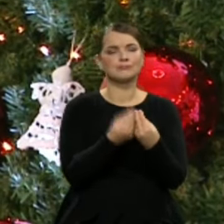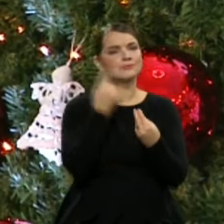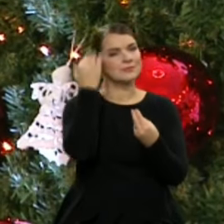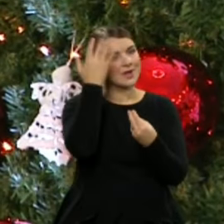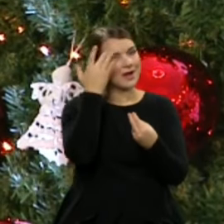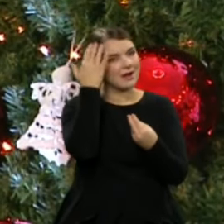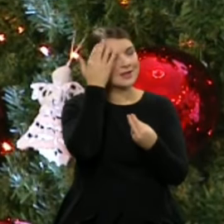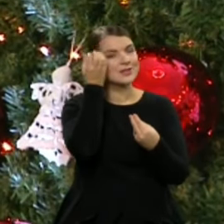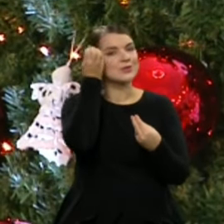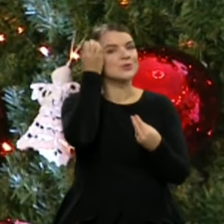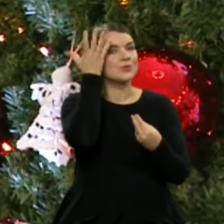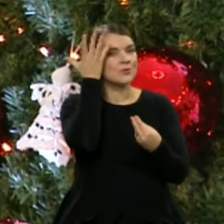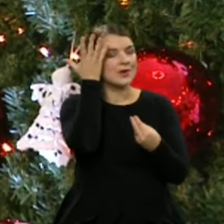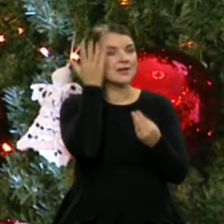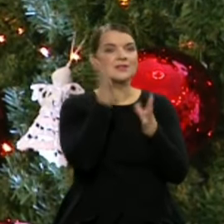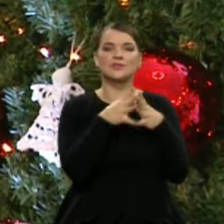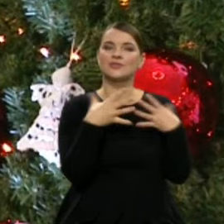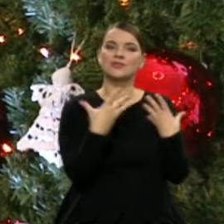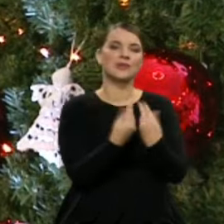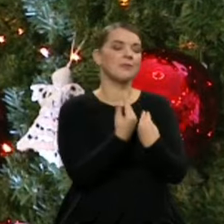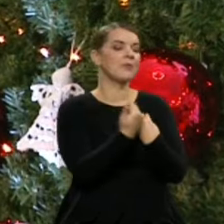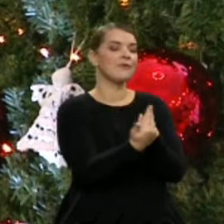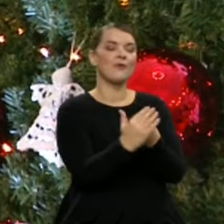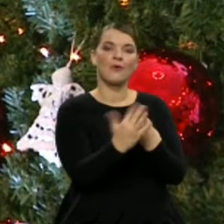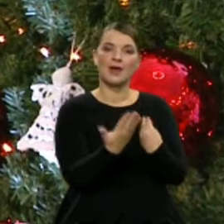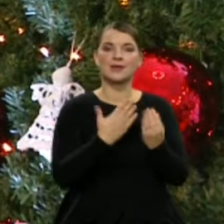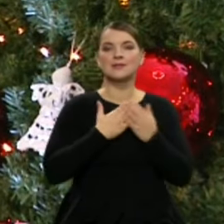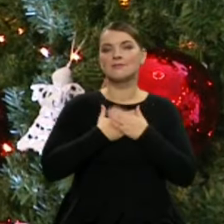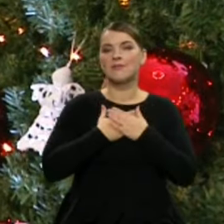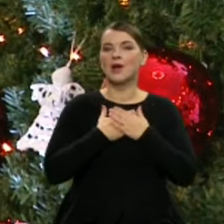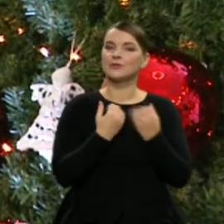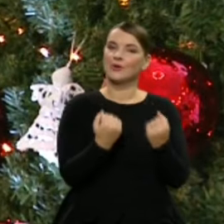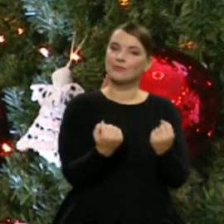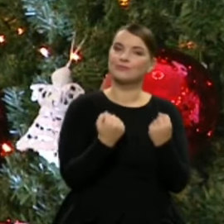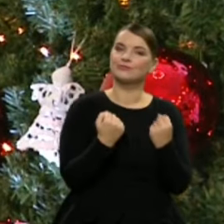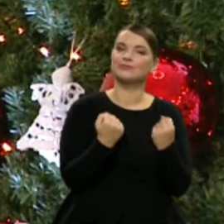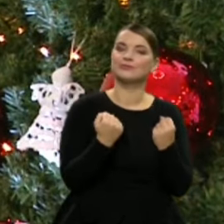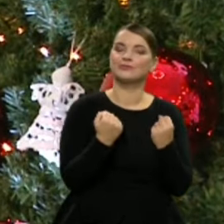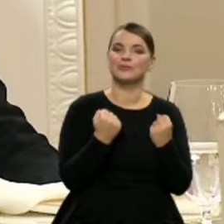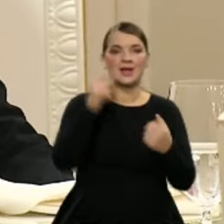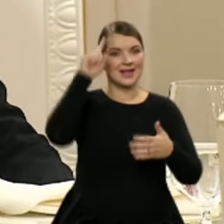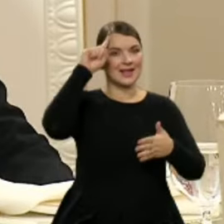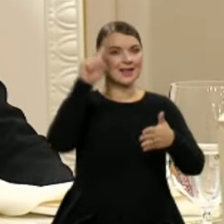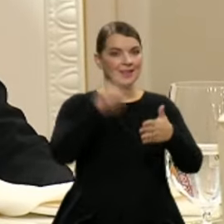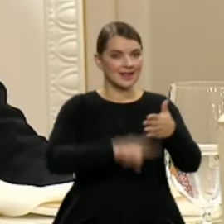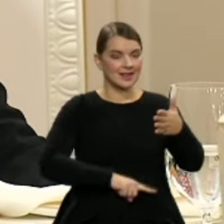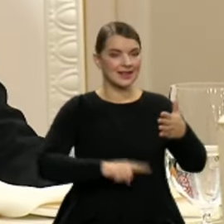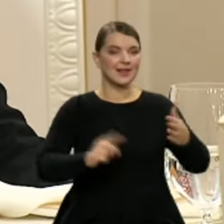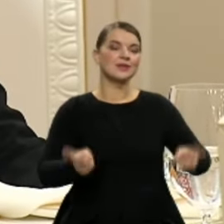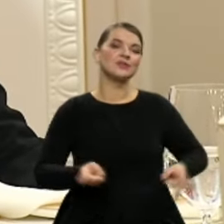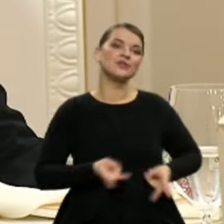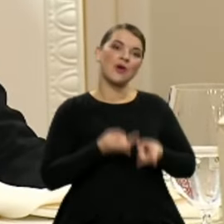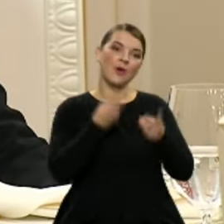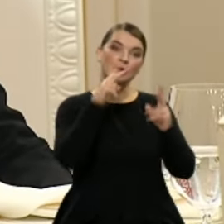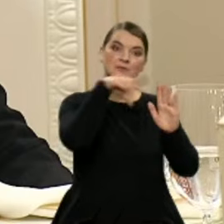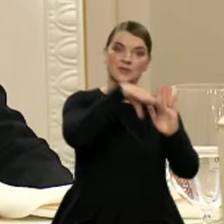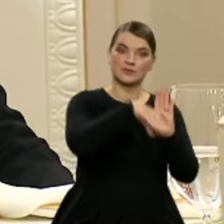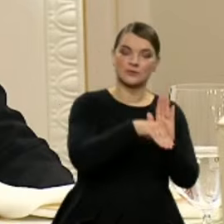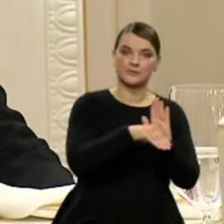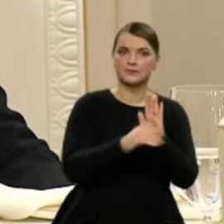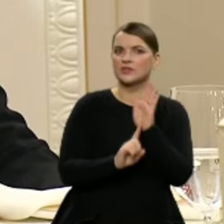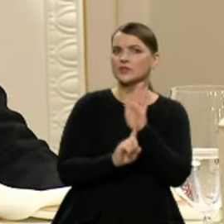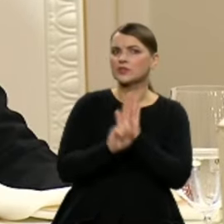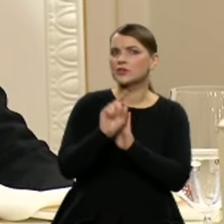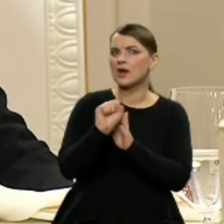atrama, viltis ir džiaugsmas. Esame įžengę į advento laiką. Pažodžiui, adventas